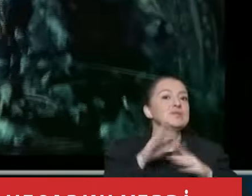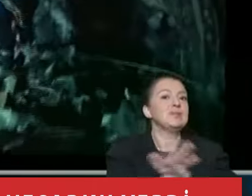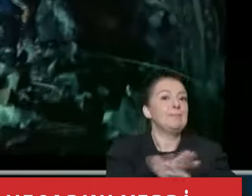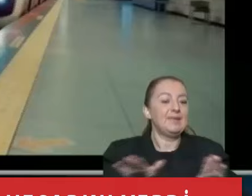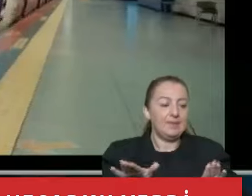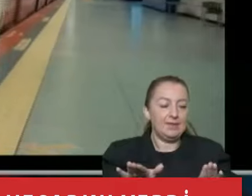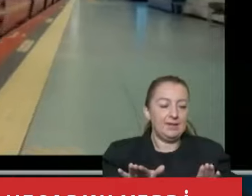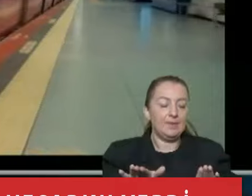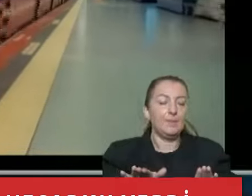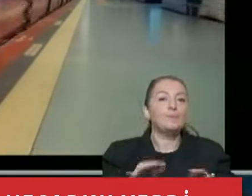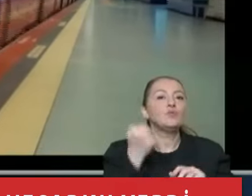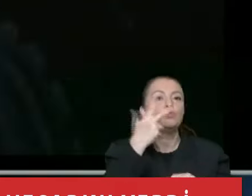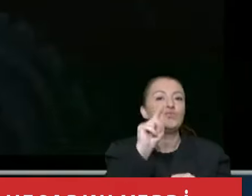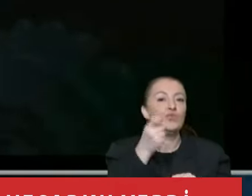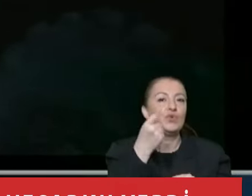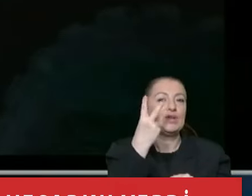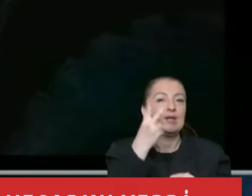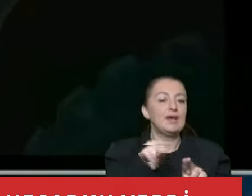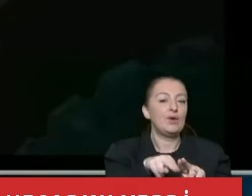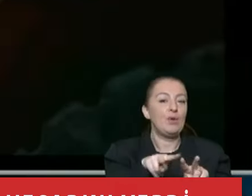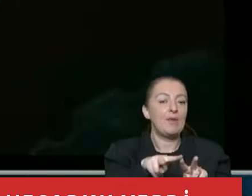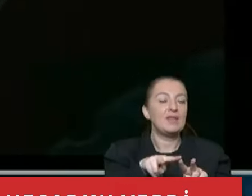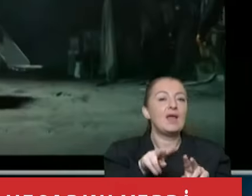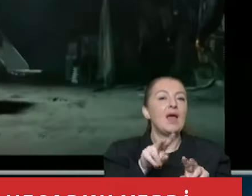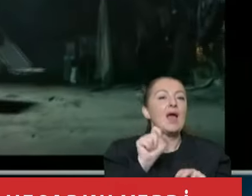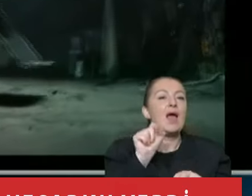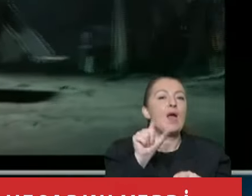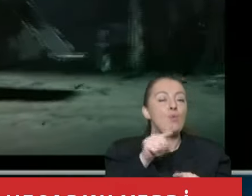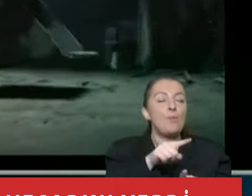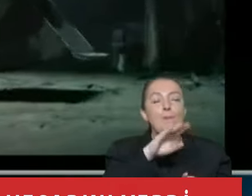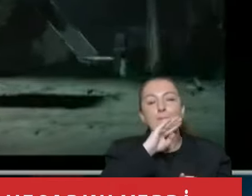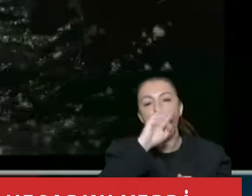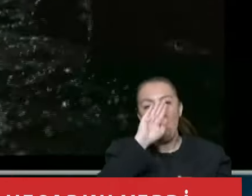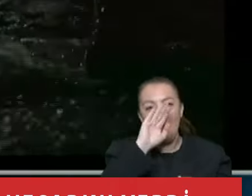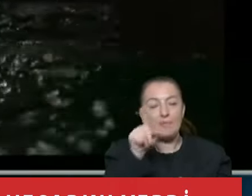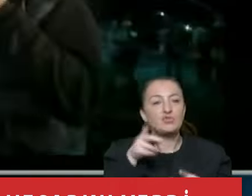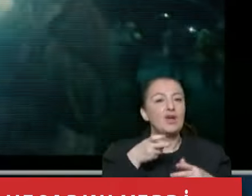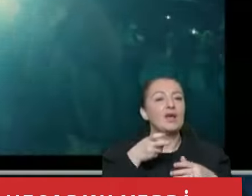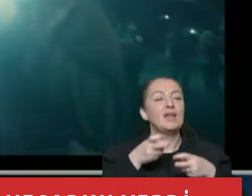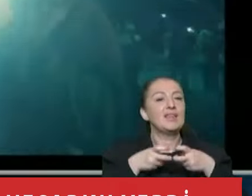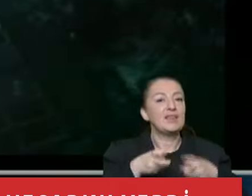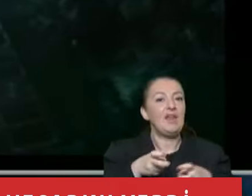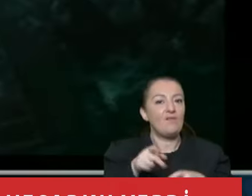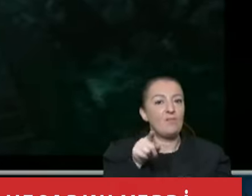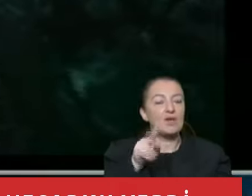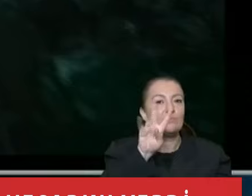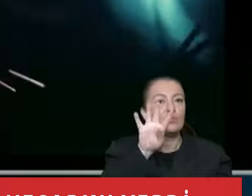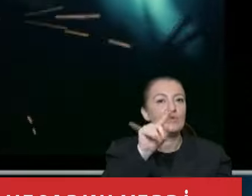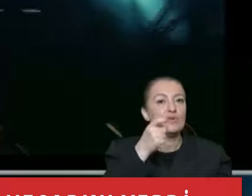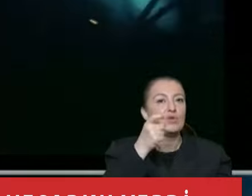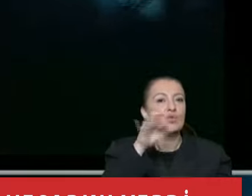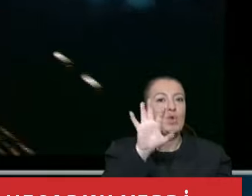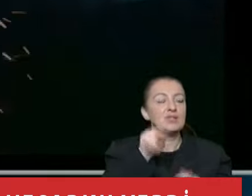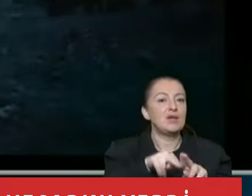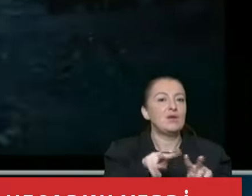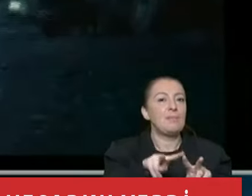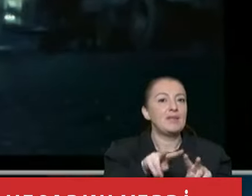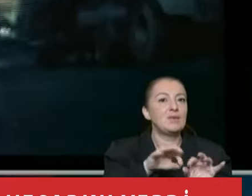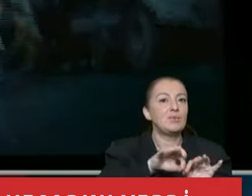tamamladığımız 3.2 km Eyüp Sultan Bayrampaşa tramvay attı ve 24.90 km